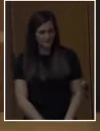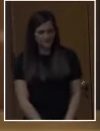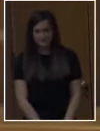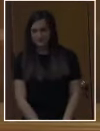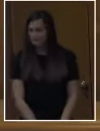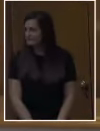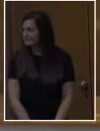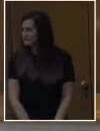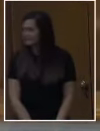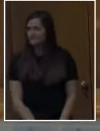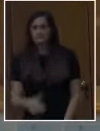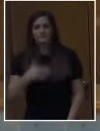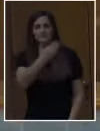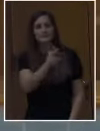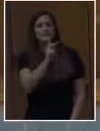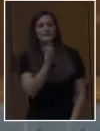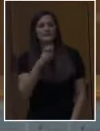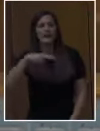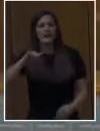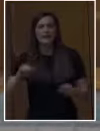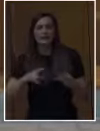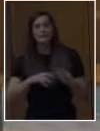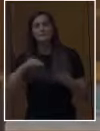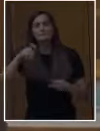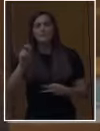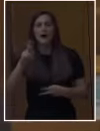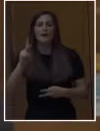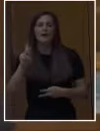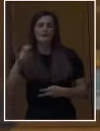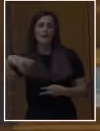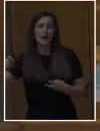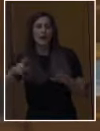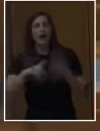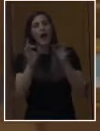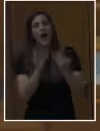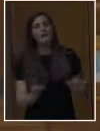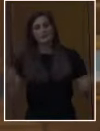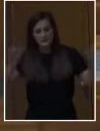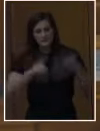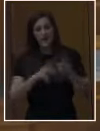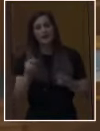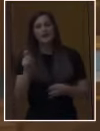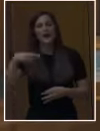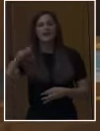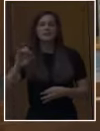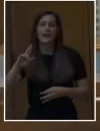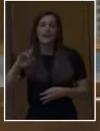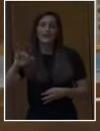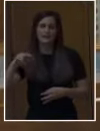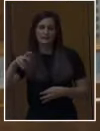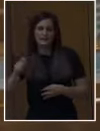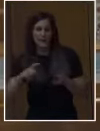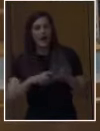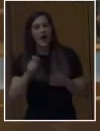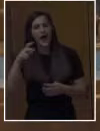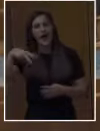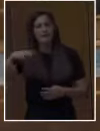Η Κέλλη, η Μαρκέλα, η Αναστασία, η Κατερίνα, η Νίκη, η Άλκιστη, η